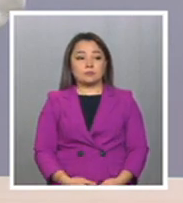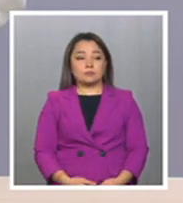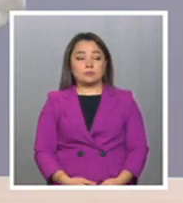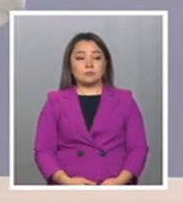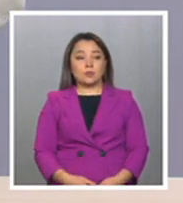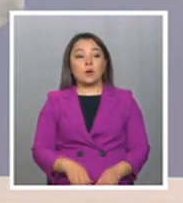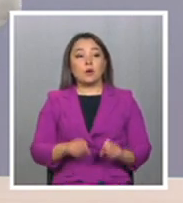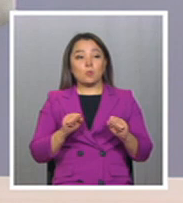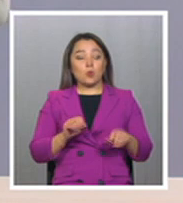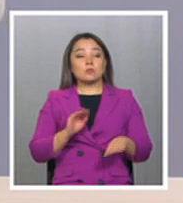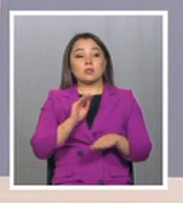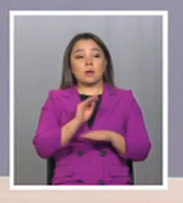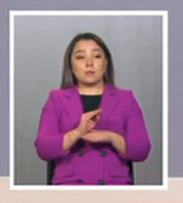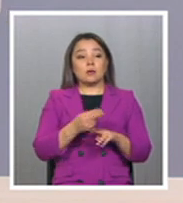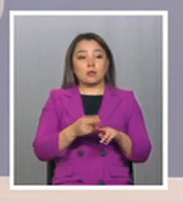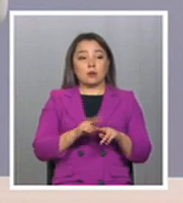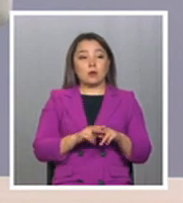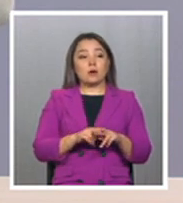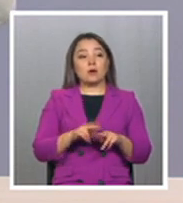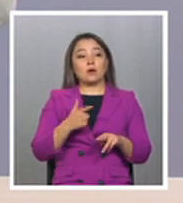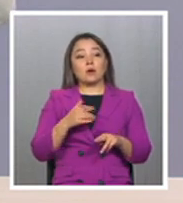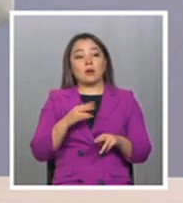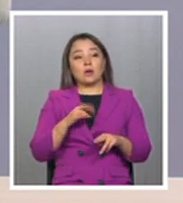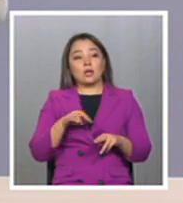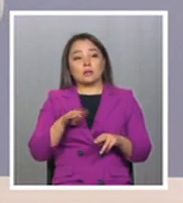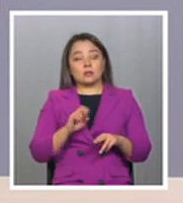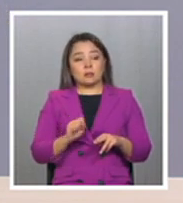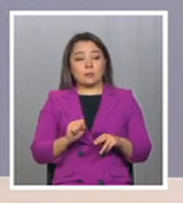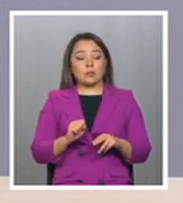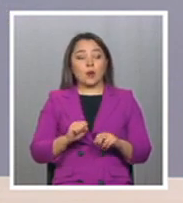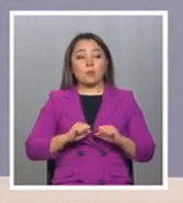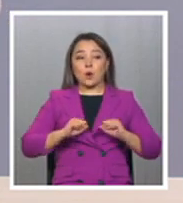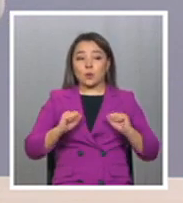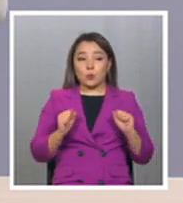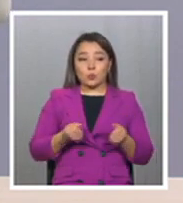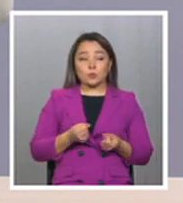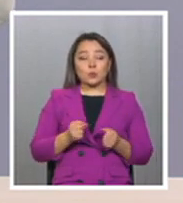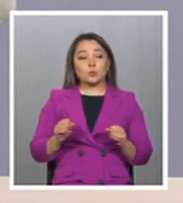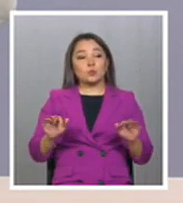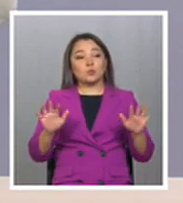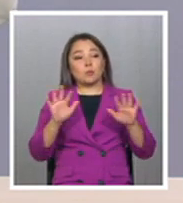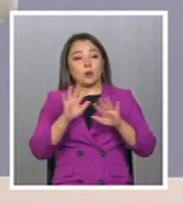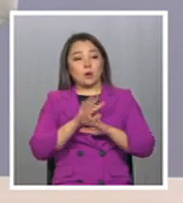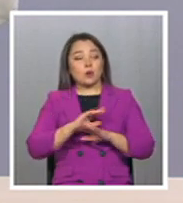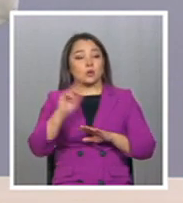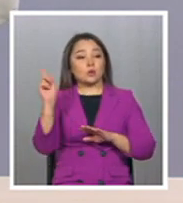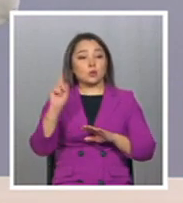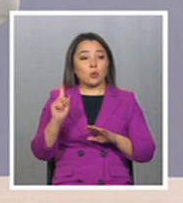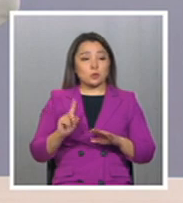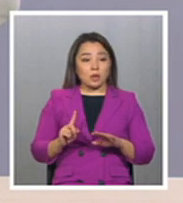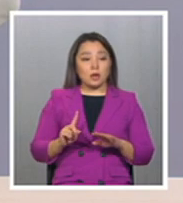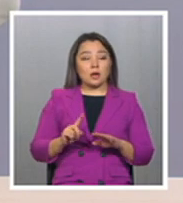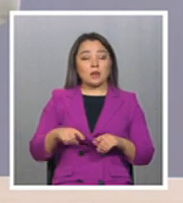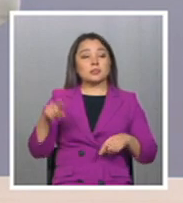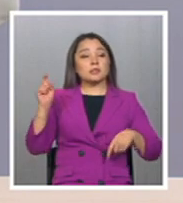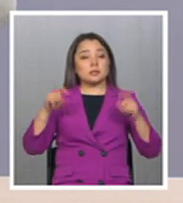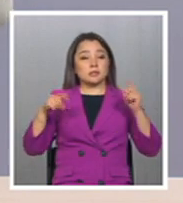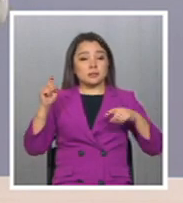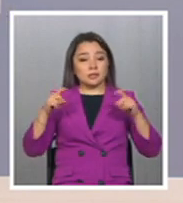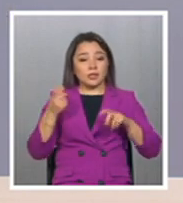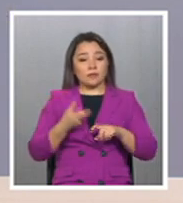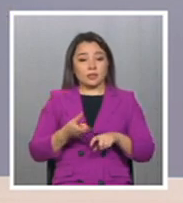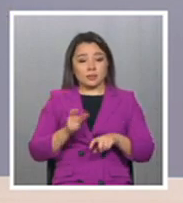Можно добавить сюда гололедицу, мороз, туман, грозу, ливень. Молодцы, ребята.